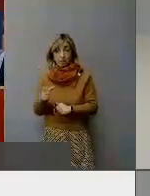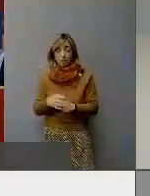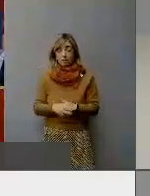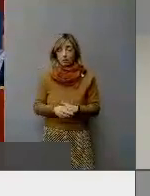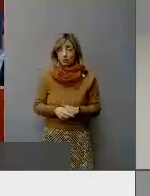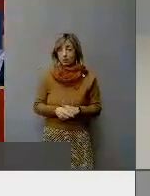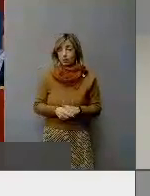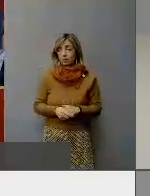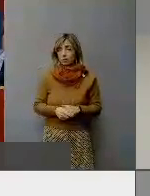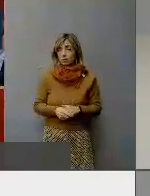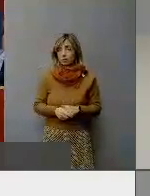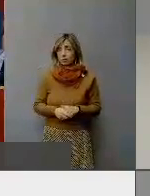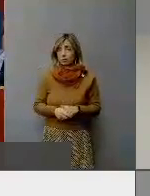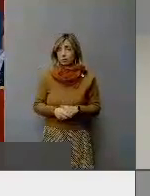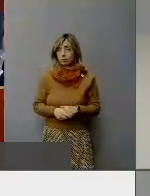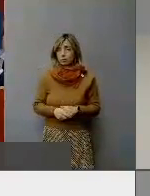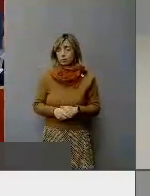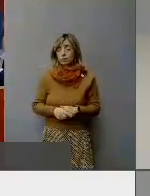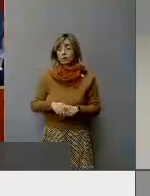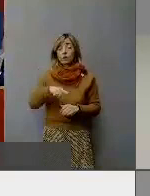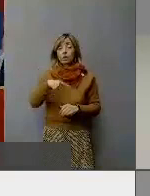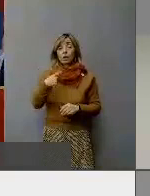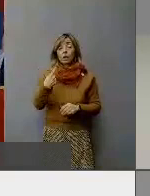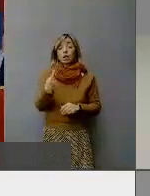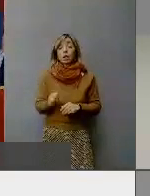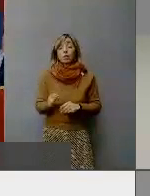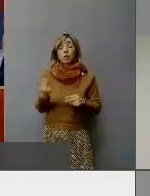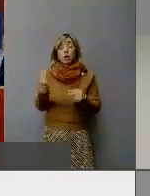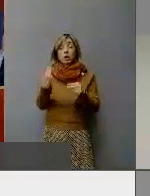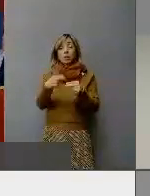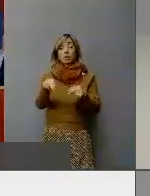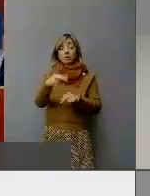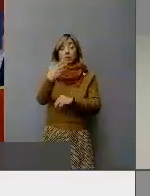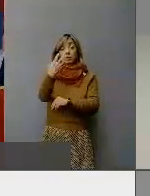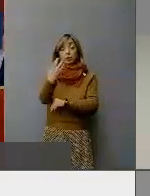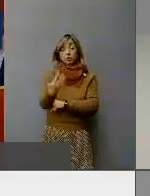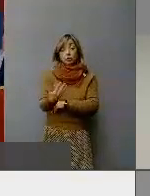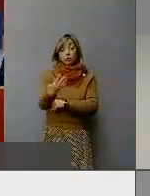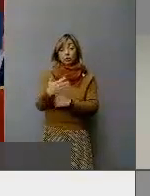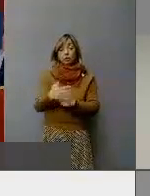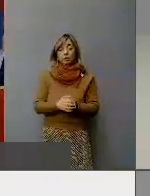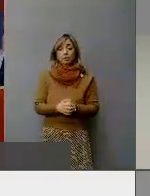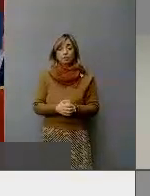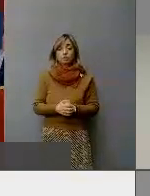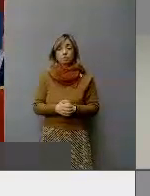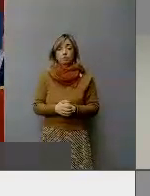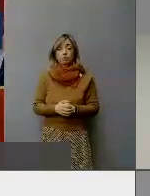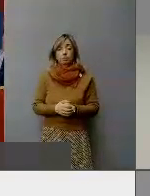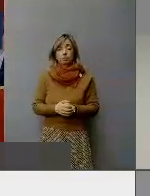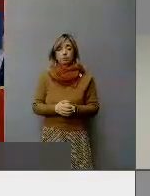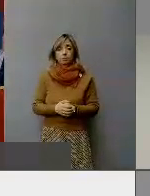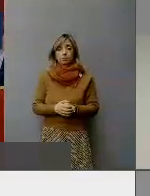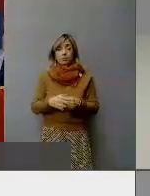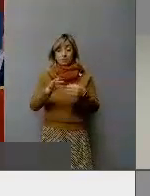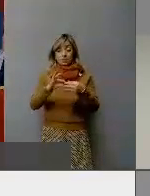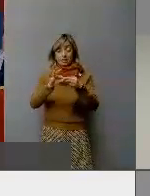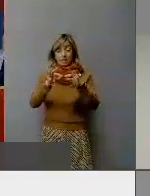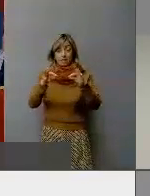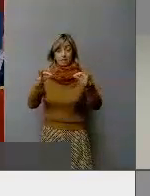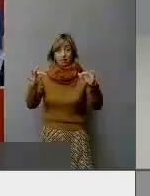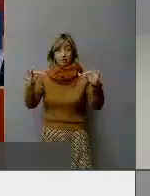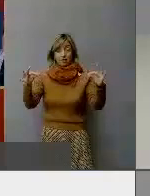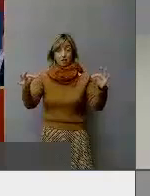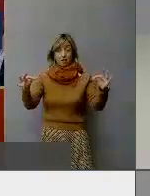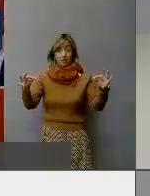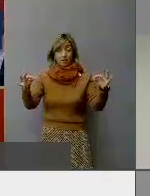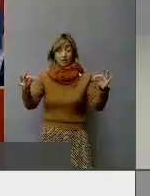anche qui nelle premesse del brillamento 5 per le premesse dopo ritenuta al punto che invece opportuno procedere nella deviazione di nel